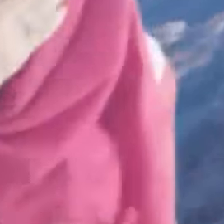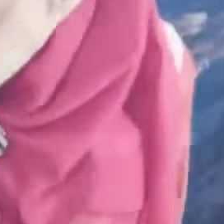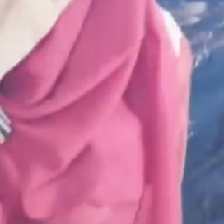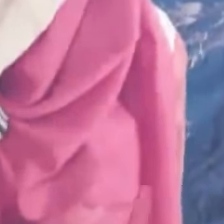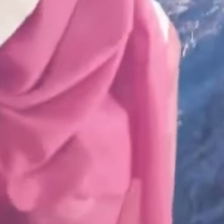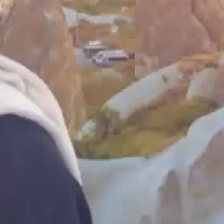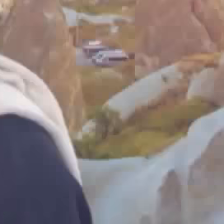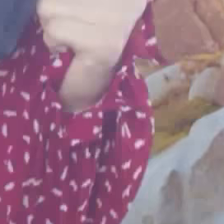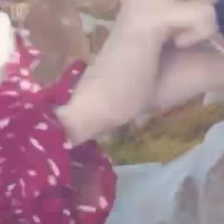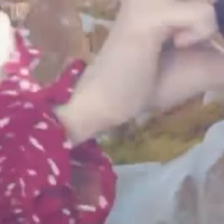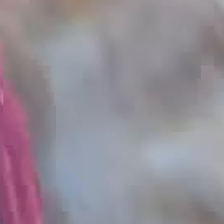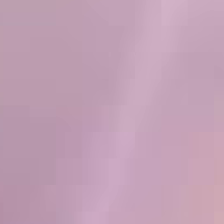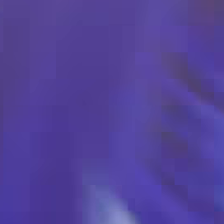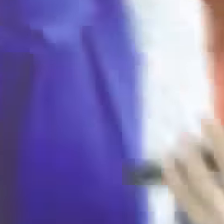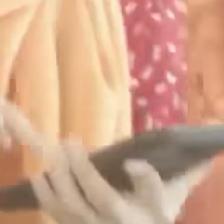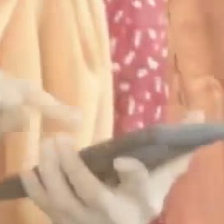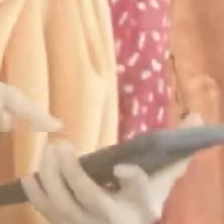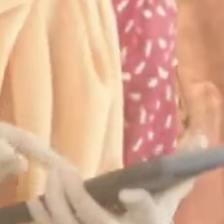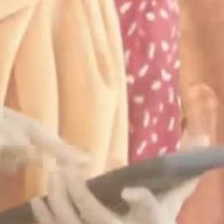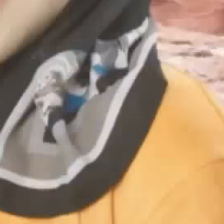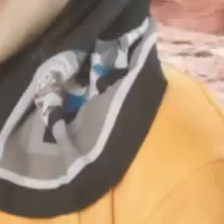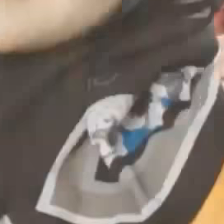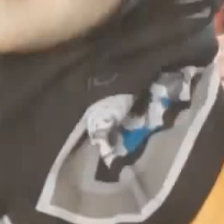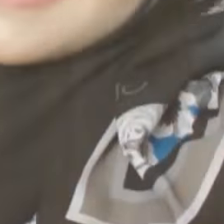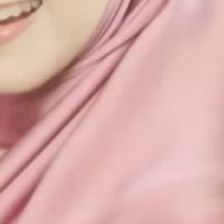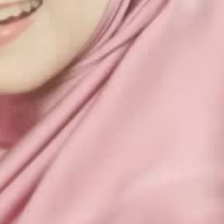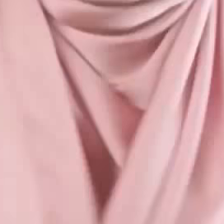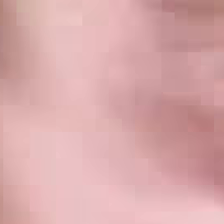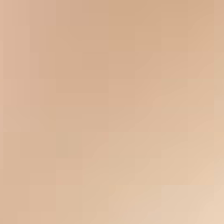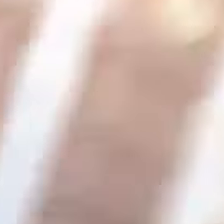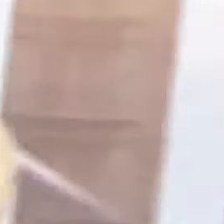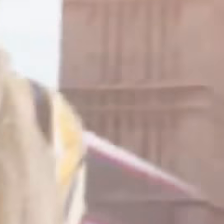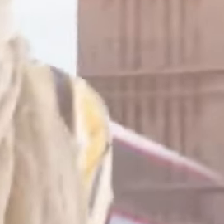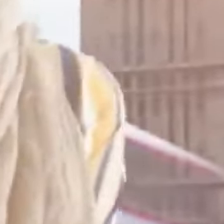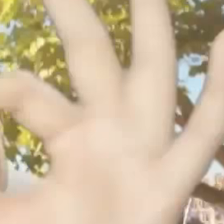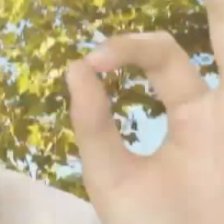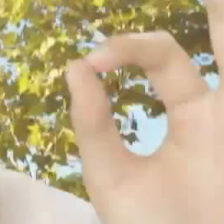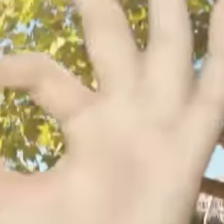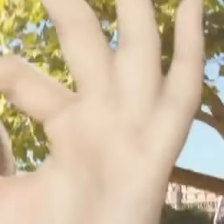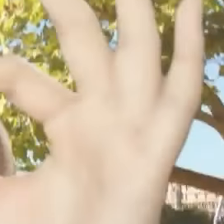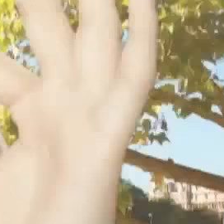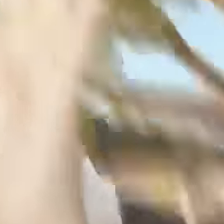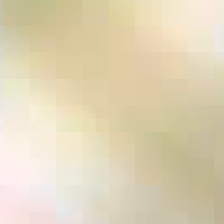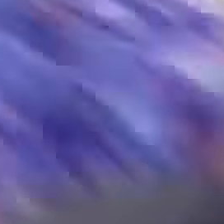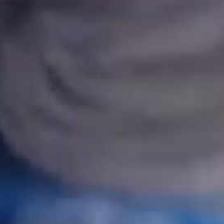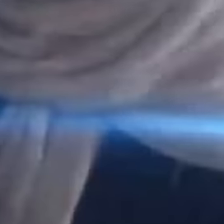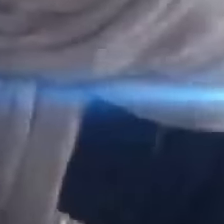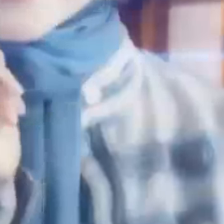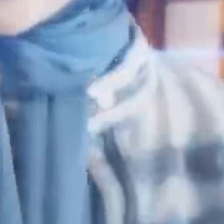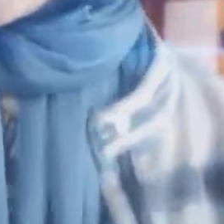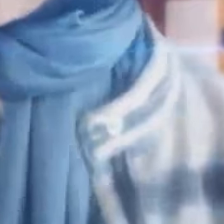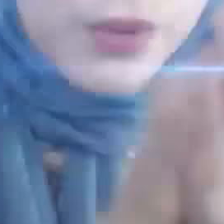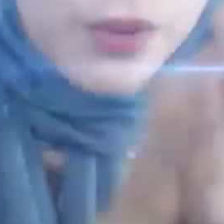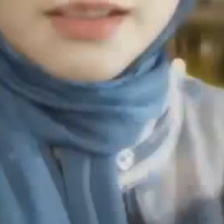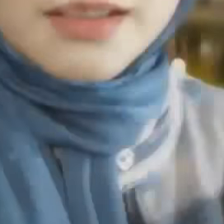nikmati pemandangan, tambah pengetahuan, hilangkan bosan atau mungkin